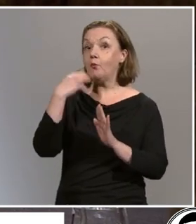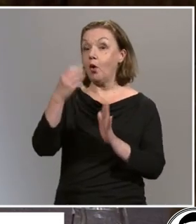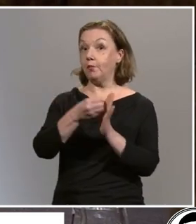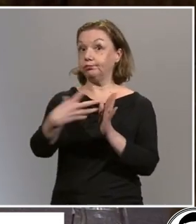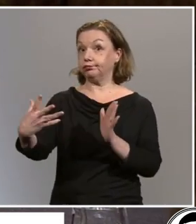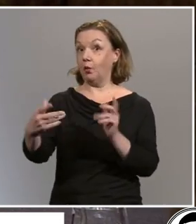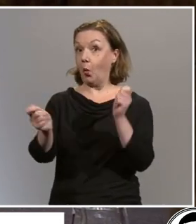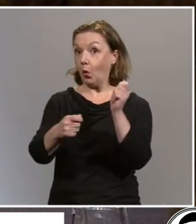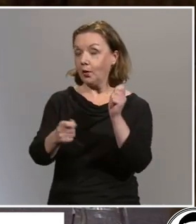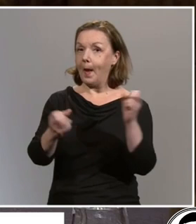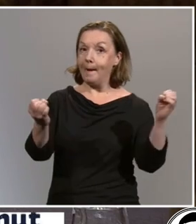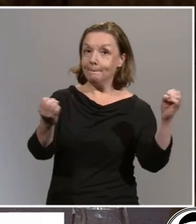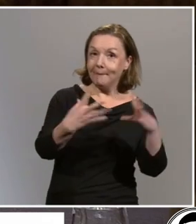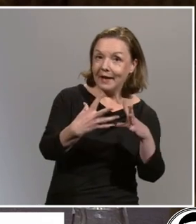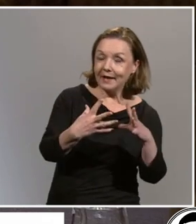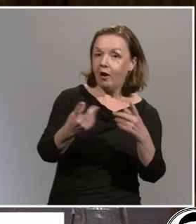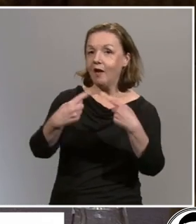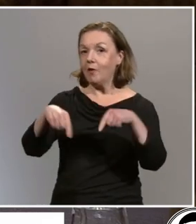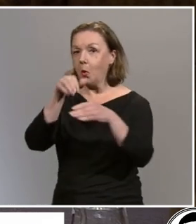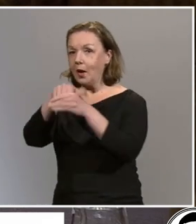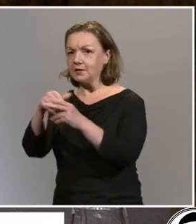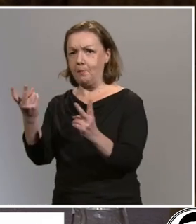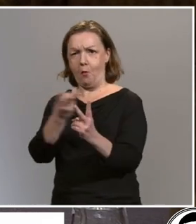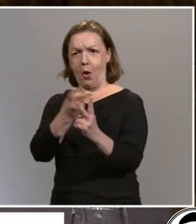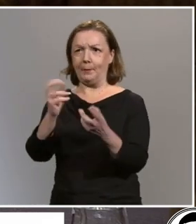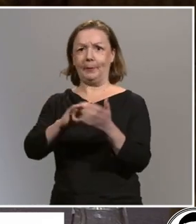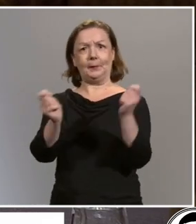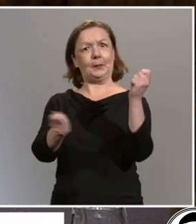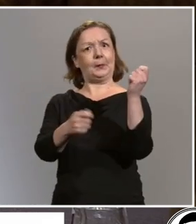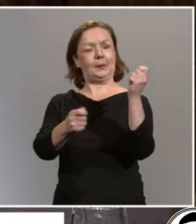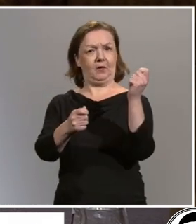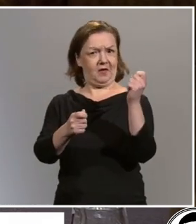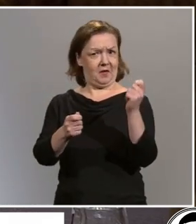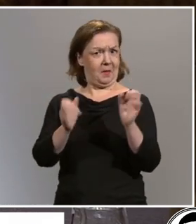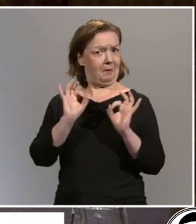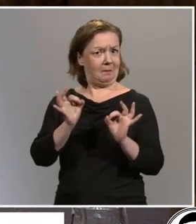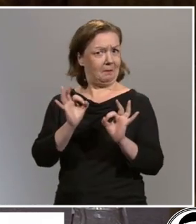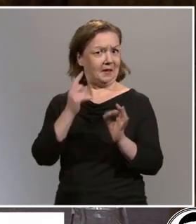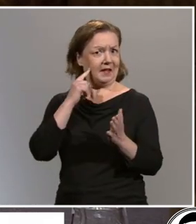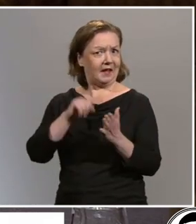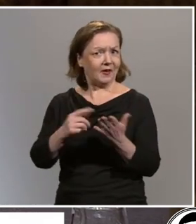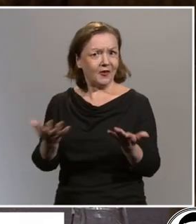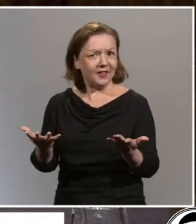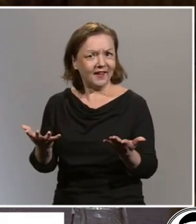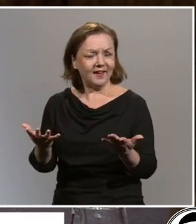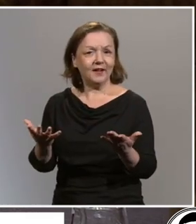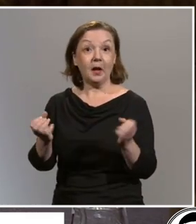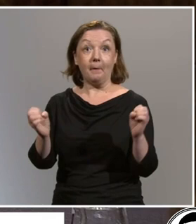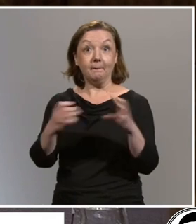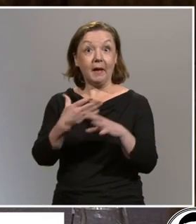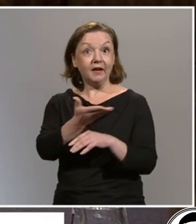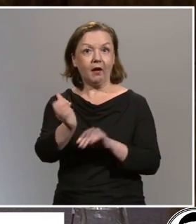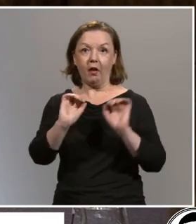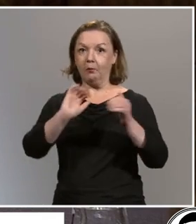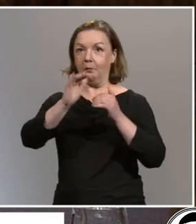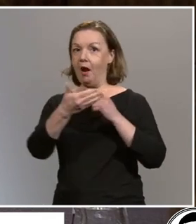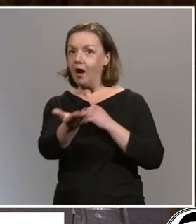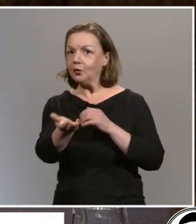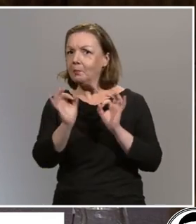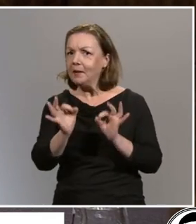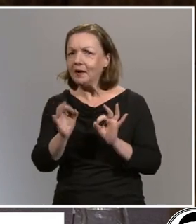medialle että valiokunnan jäsenille. Niin millaista kurinpalautusta on luvassa ja nyt erityisesti medialle? Mistä tässä on